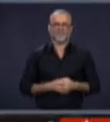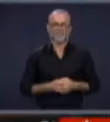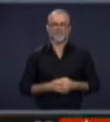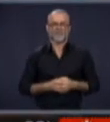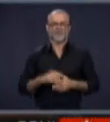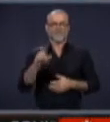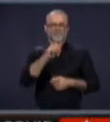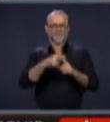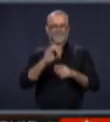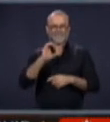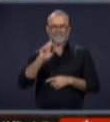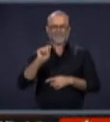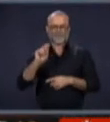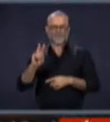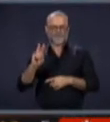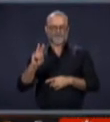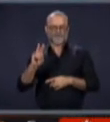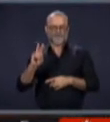précises.